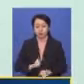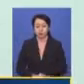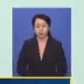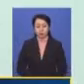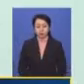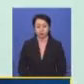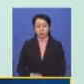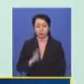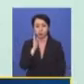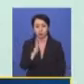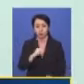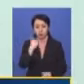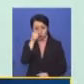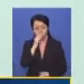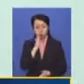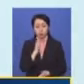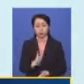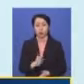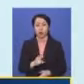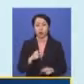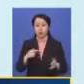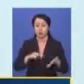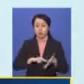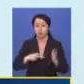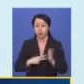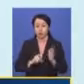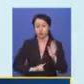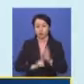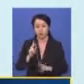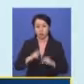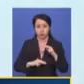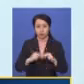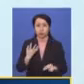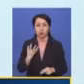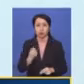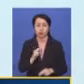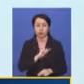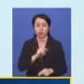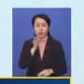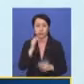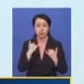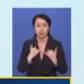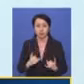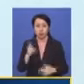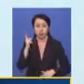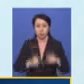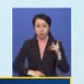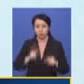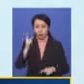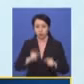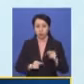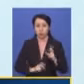На будущий год мы имеем твердые планы начать строительство еще 10 новых современных молочных